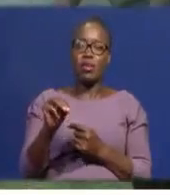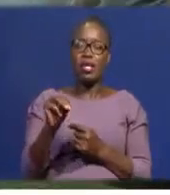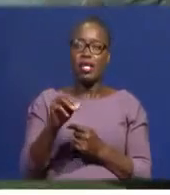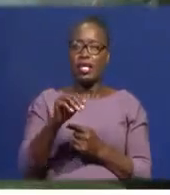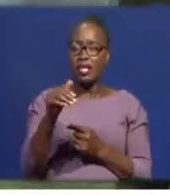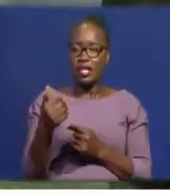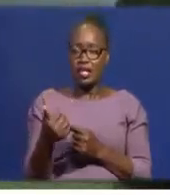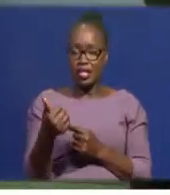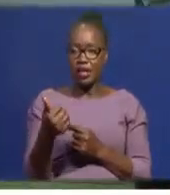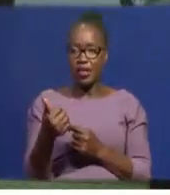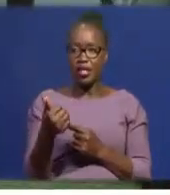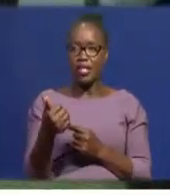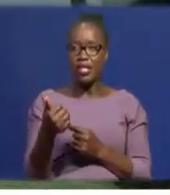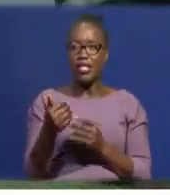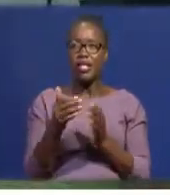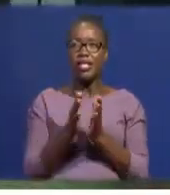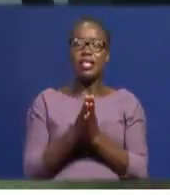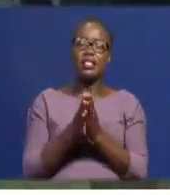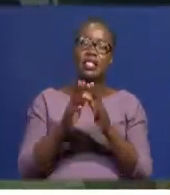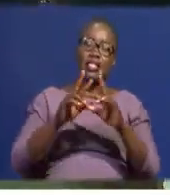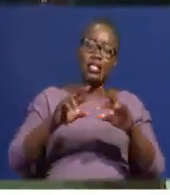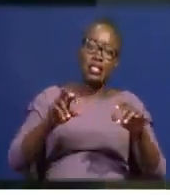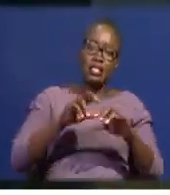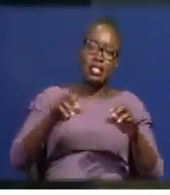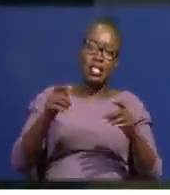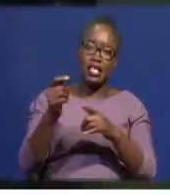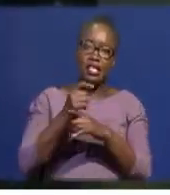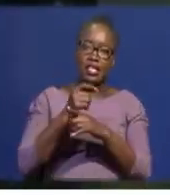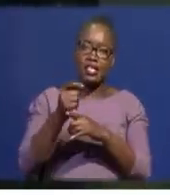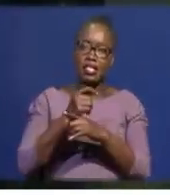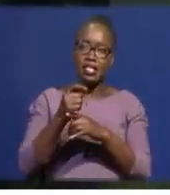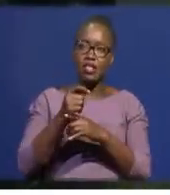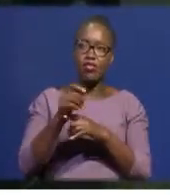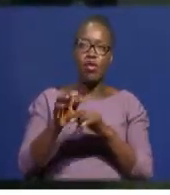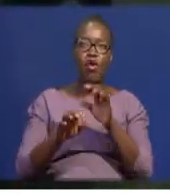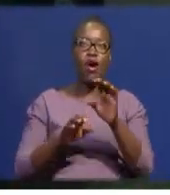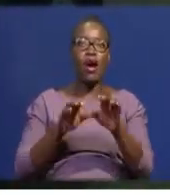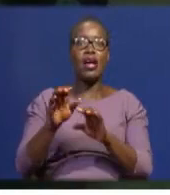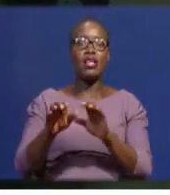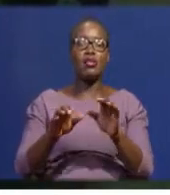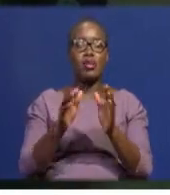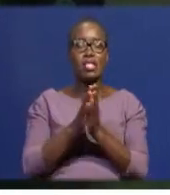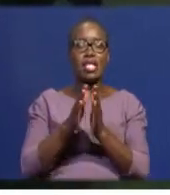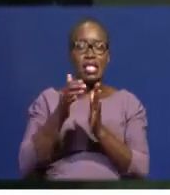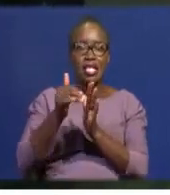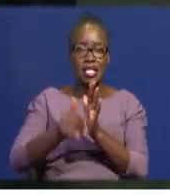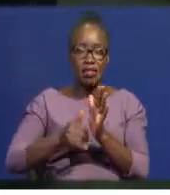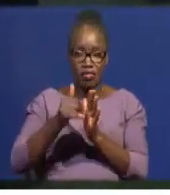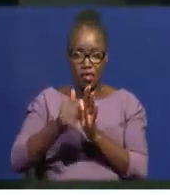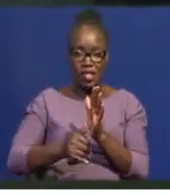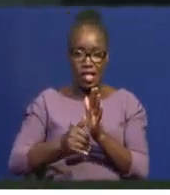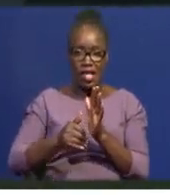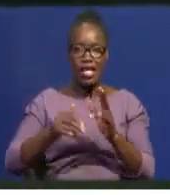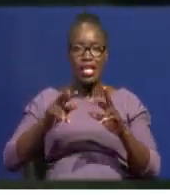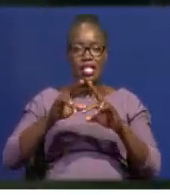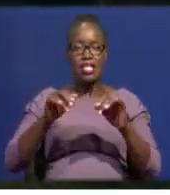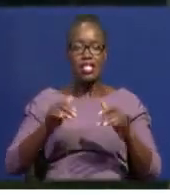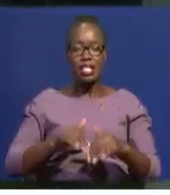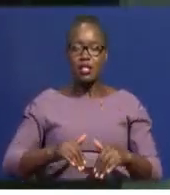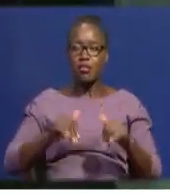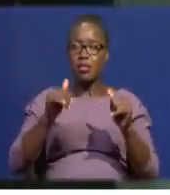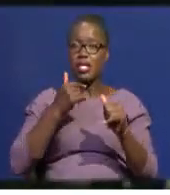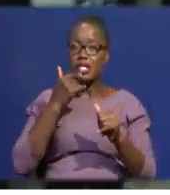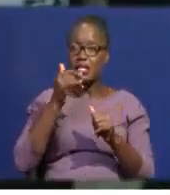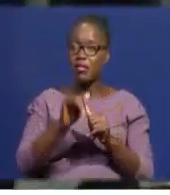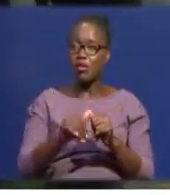Usma katika taasisi ya utafiti na kutoa mafunzo kwa wanyamapori huko Naivasha. Mkaguzi mkuu Musolocho alisema